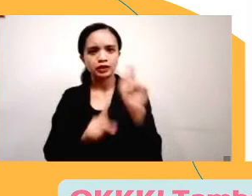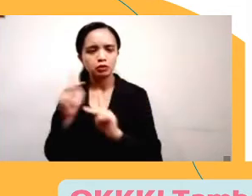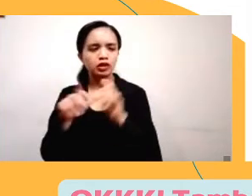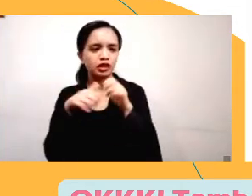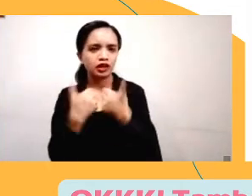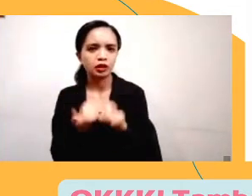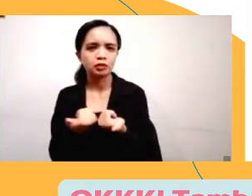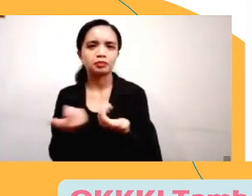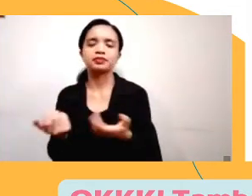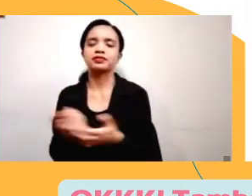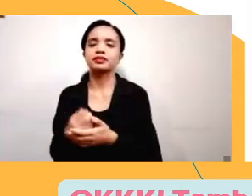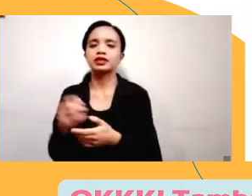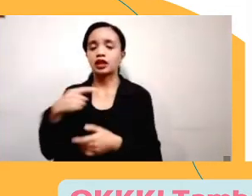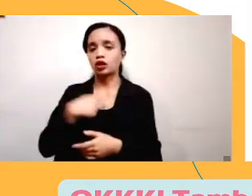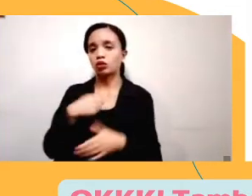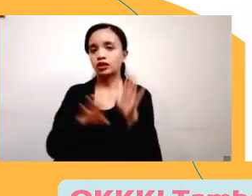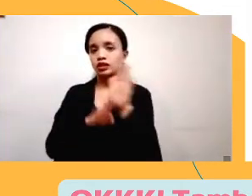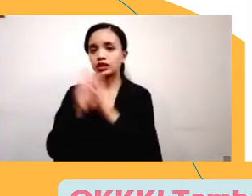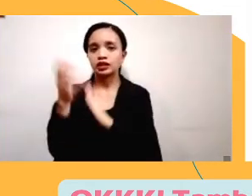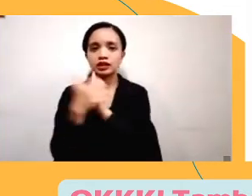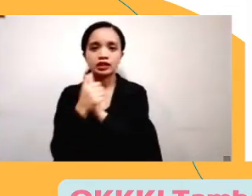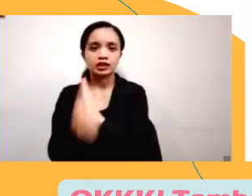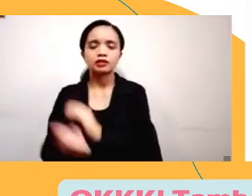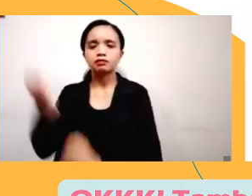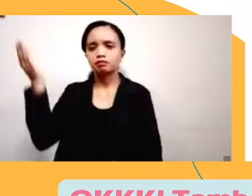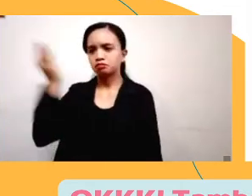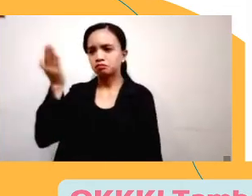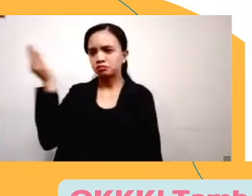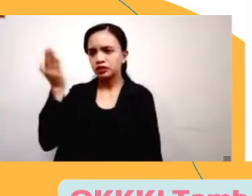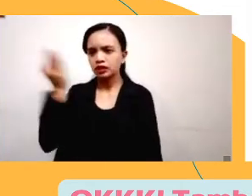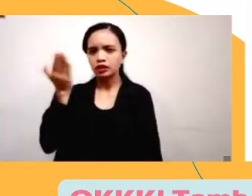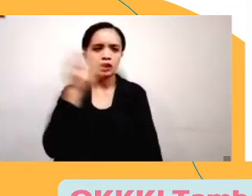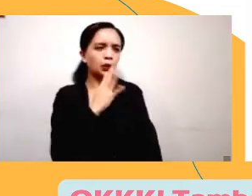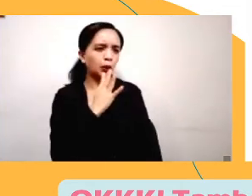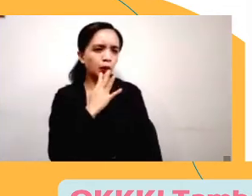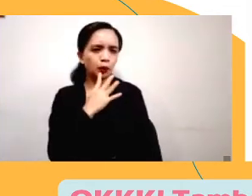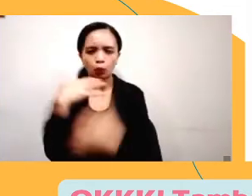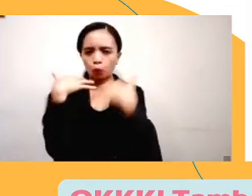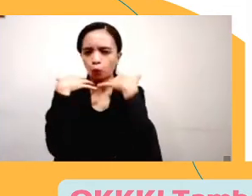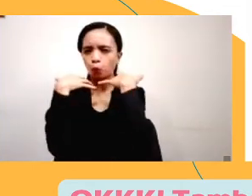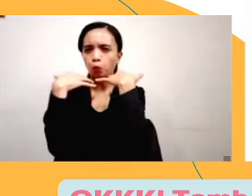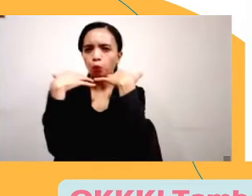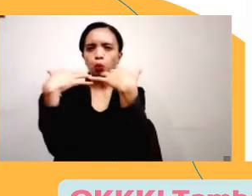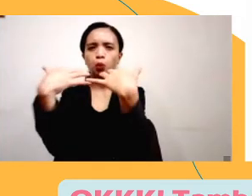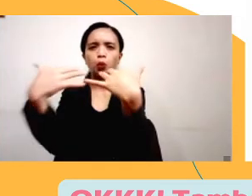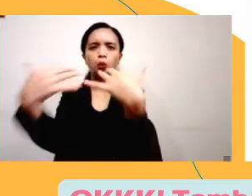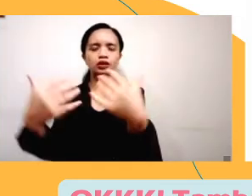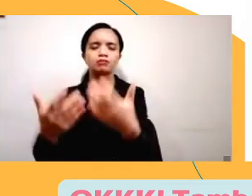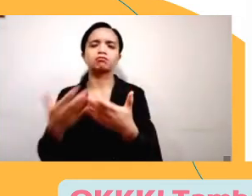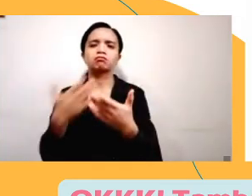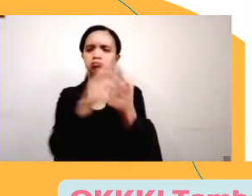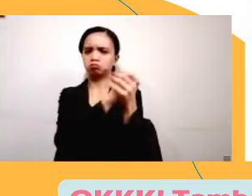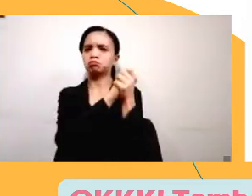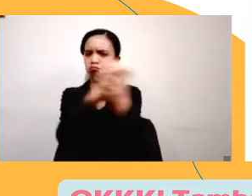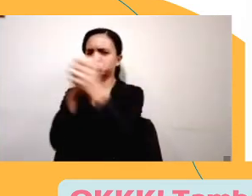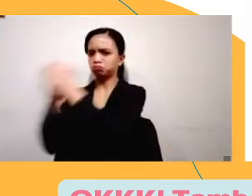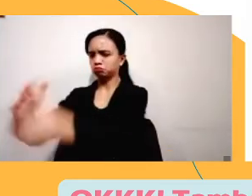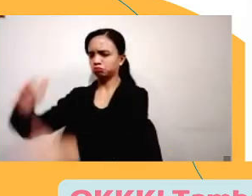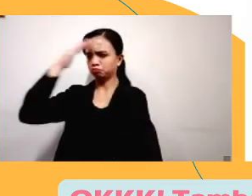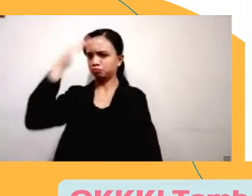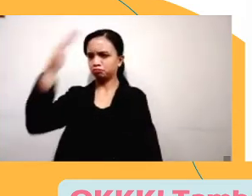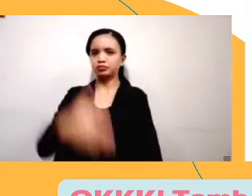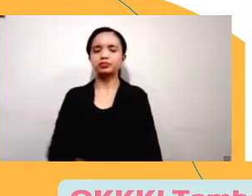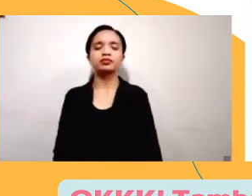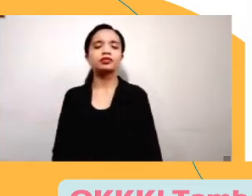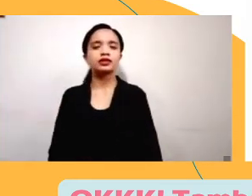si Frank. I've developed the skill of speaking in front of a large audience. Good job kayo lahat, guys. Saludo ko sa inyo. Daniela,